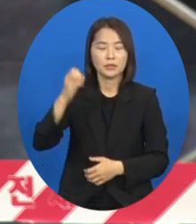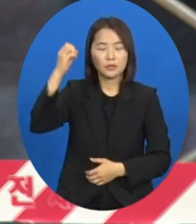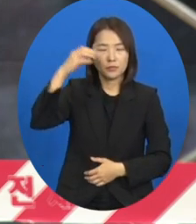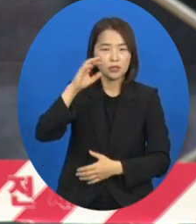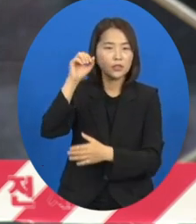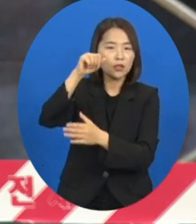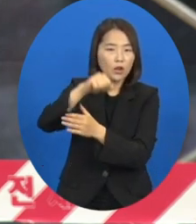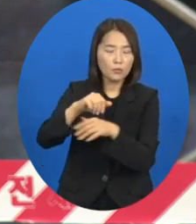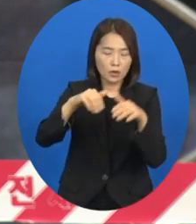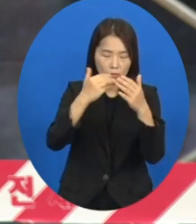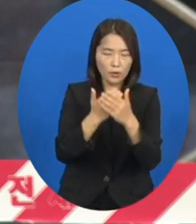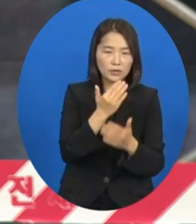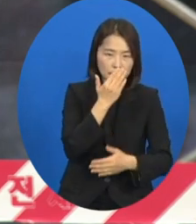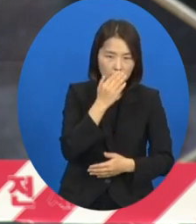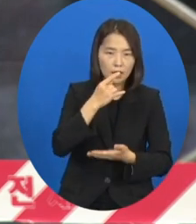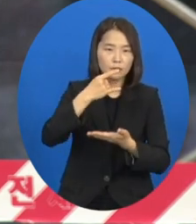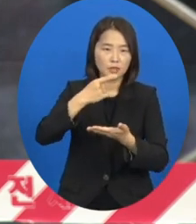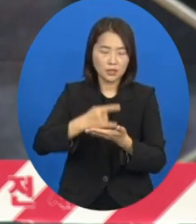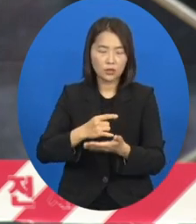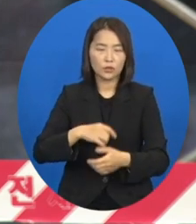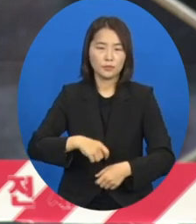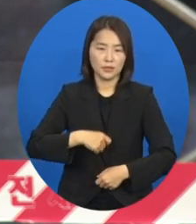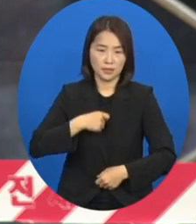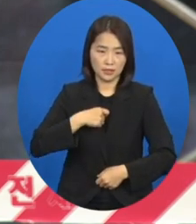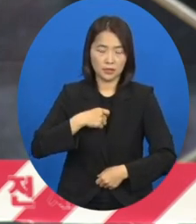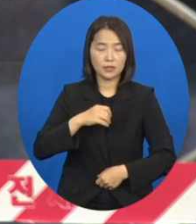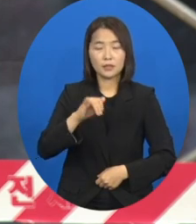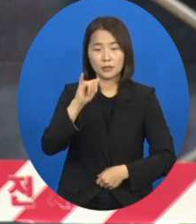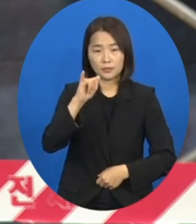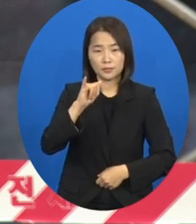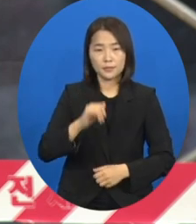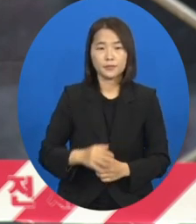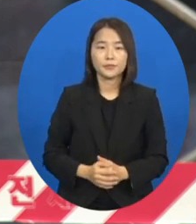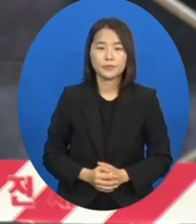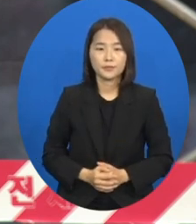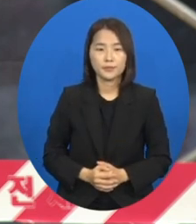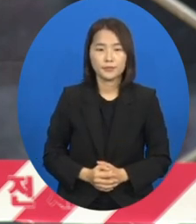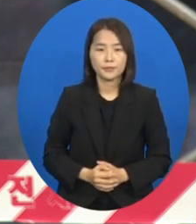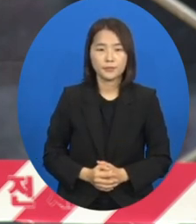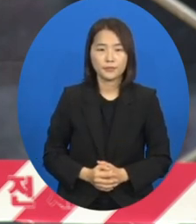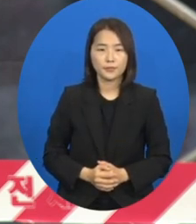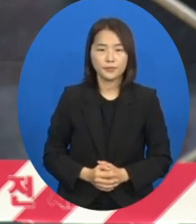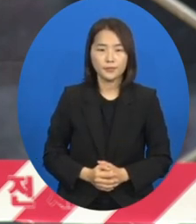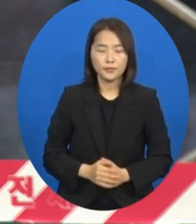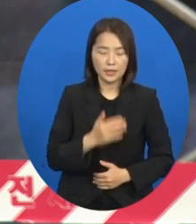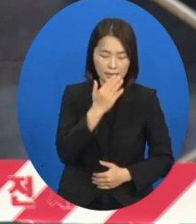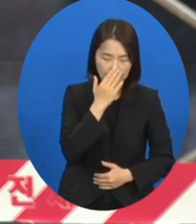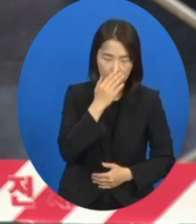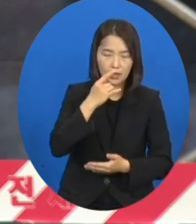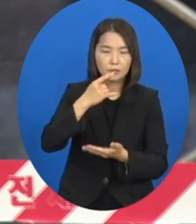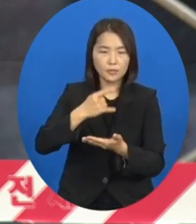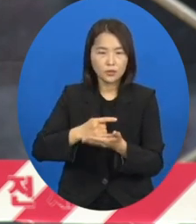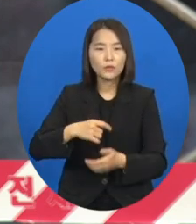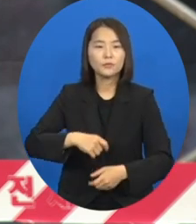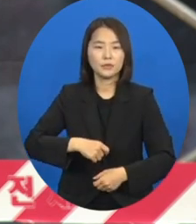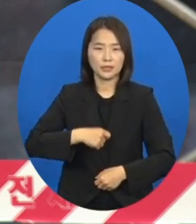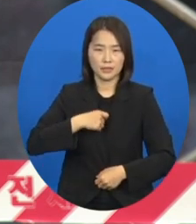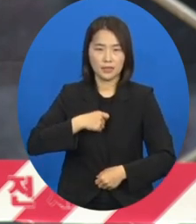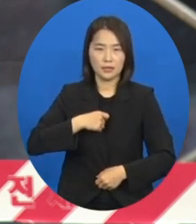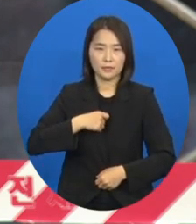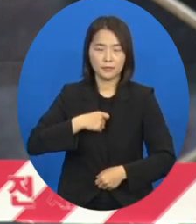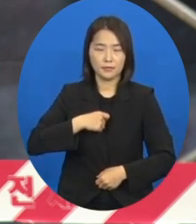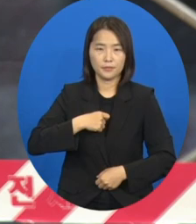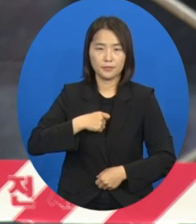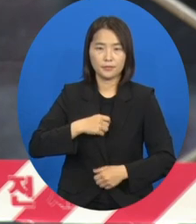열매는 모든 착함과 의로움과 진실함에 있느니라. 착함과 의로움과